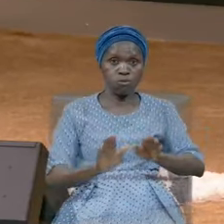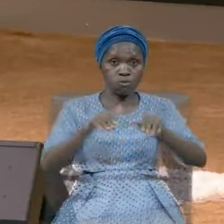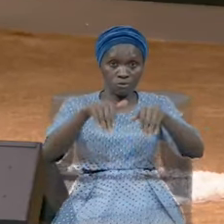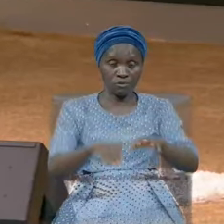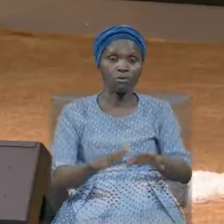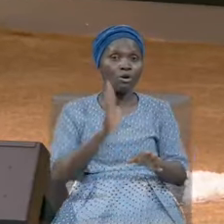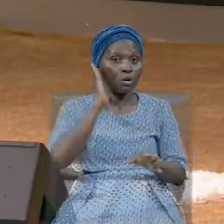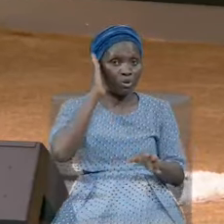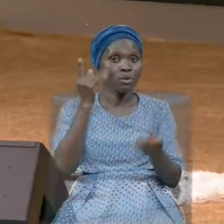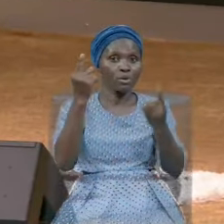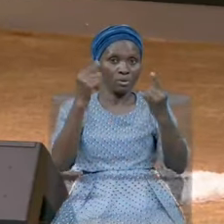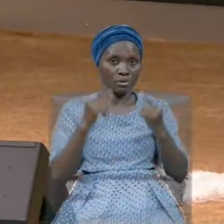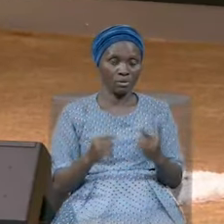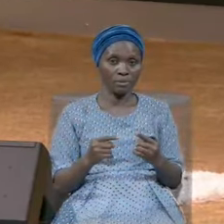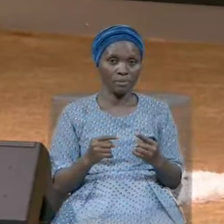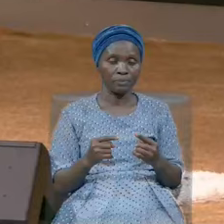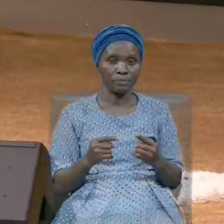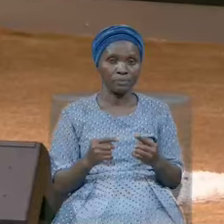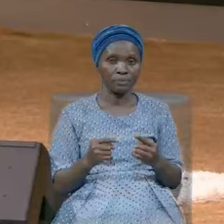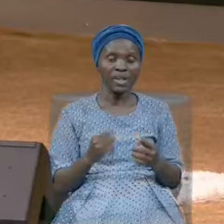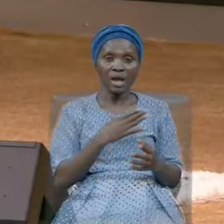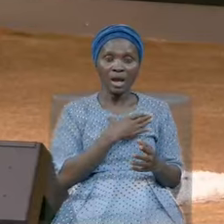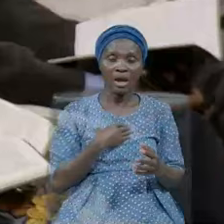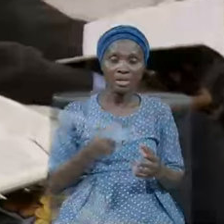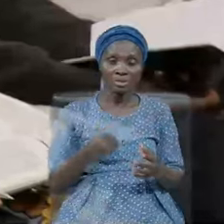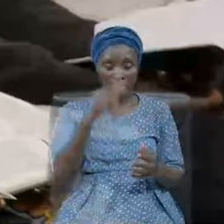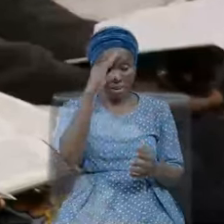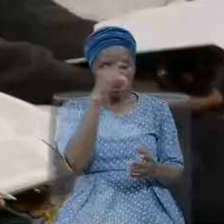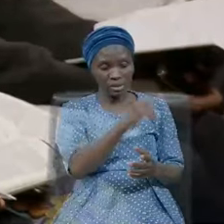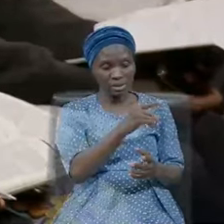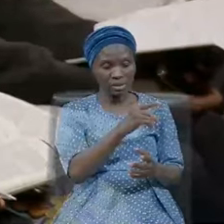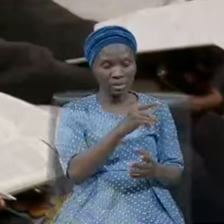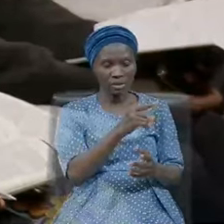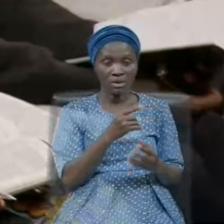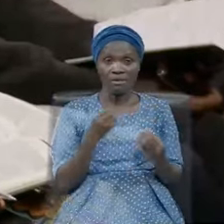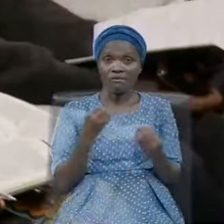une arche. Il dit que